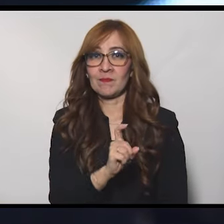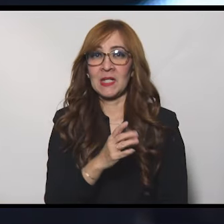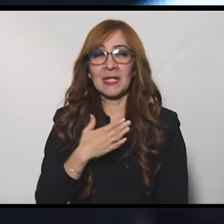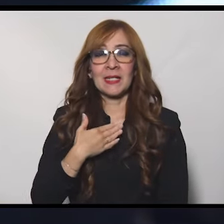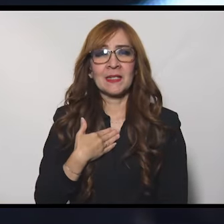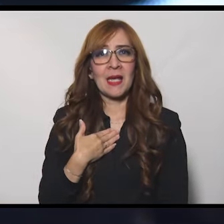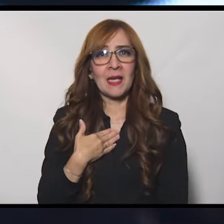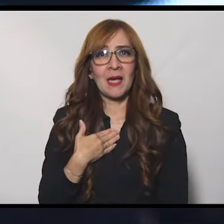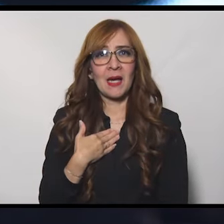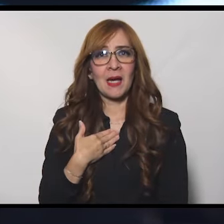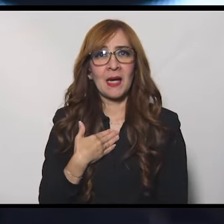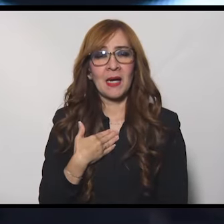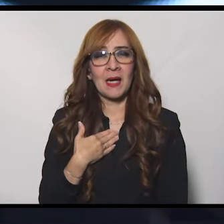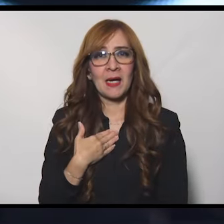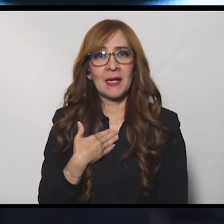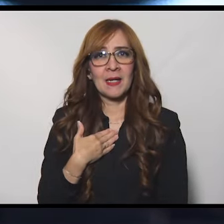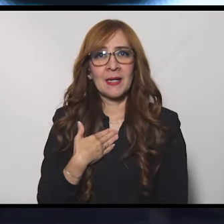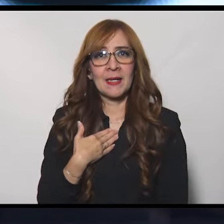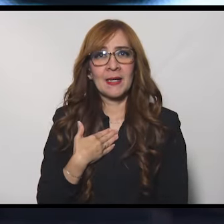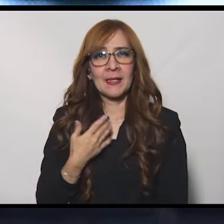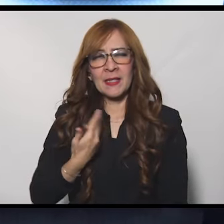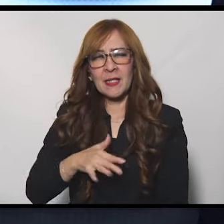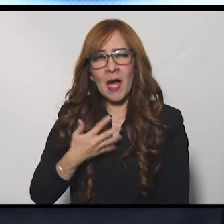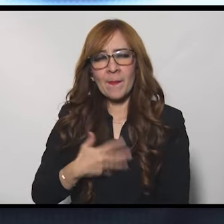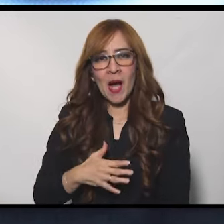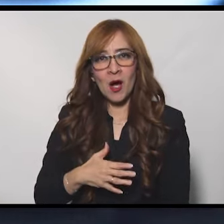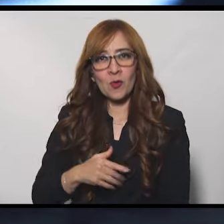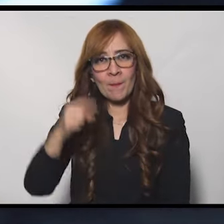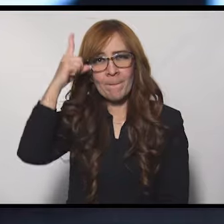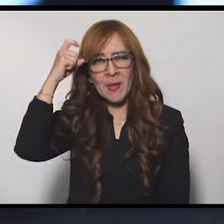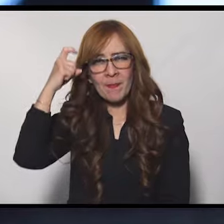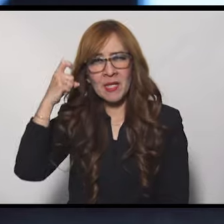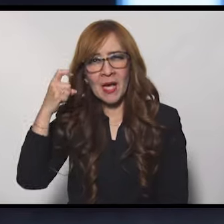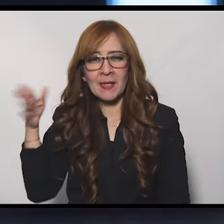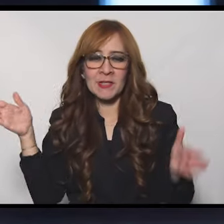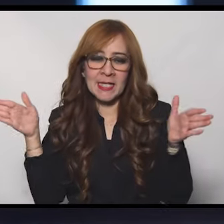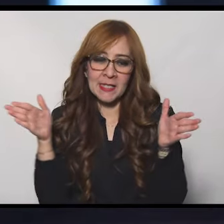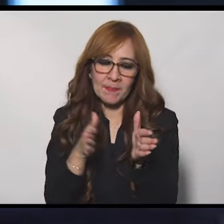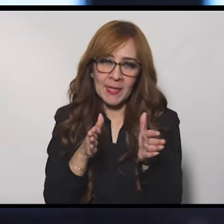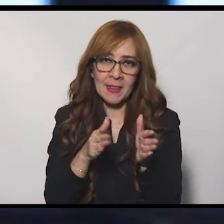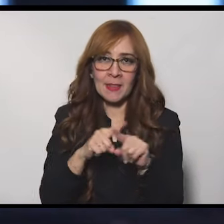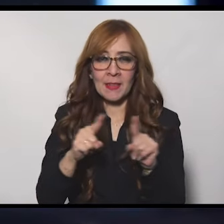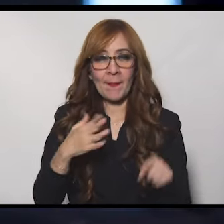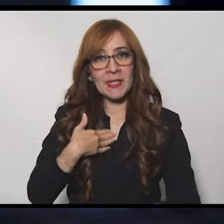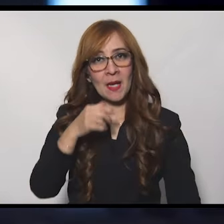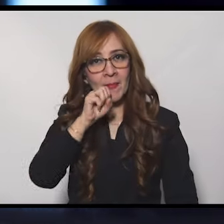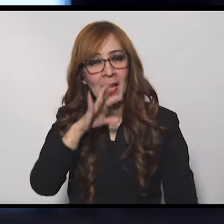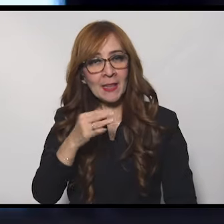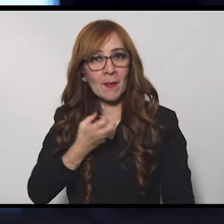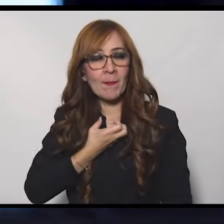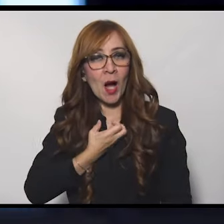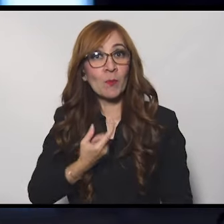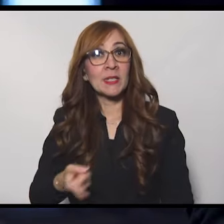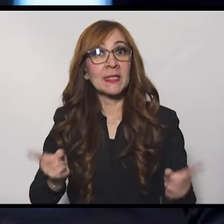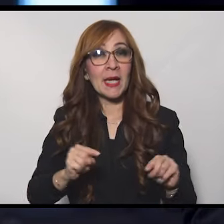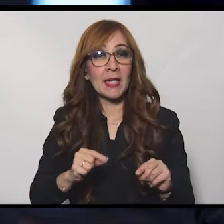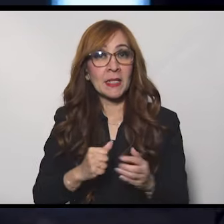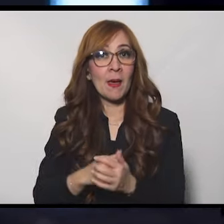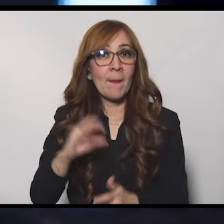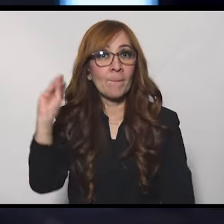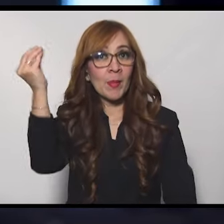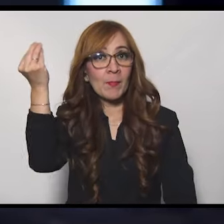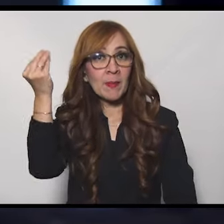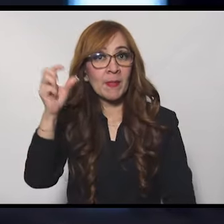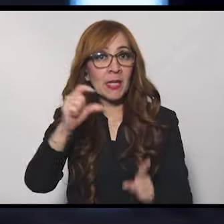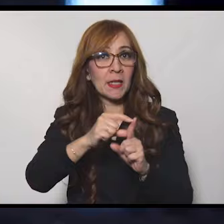Saya tidak berani mengecilkan impian saya, tapi saya mengatakan bahwa saya ingin menjadi seorang manajer di